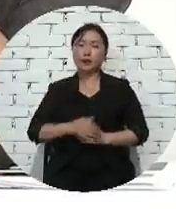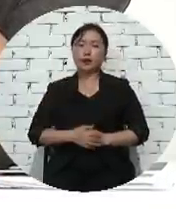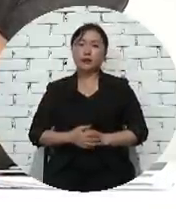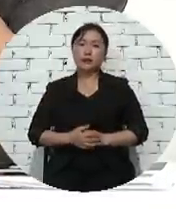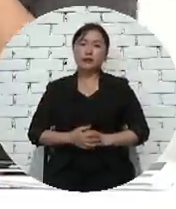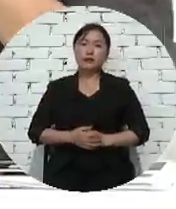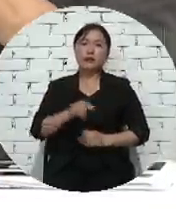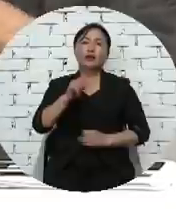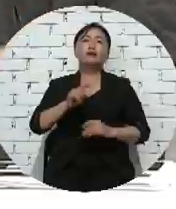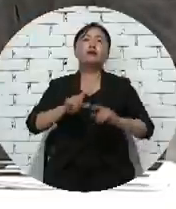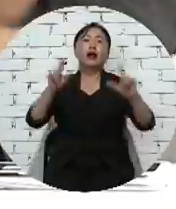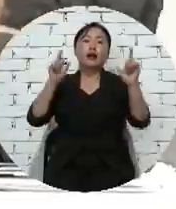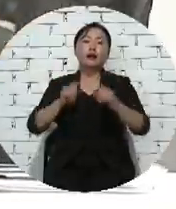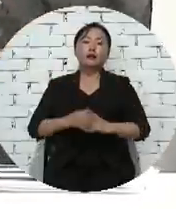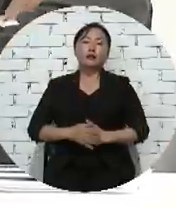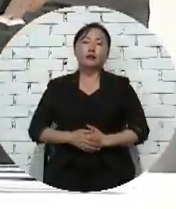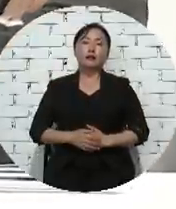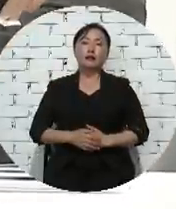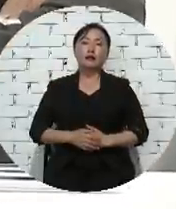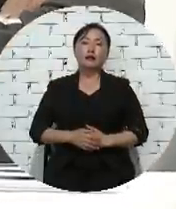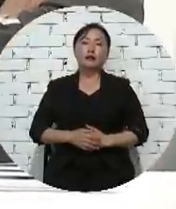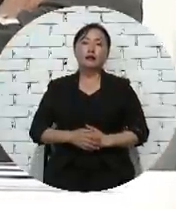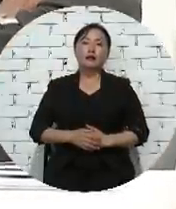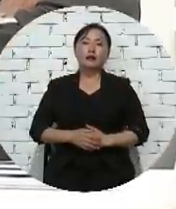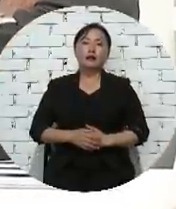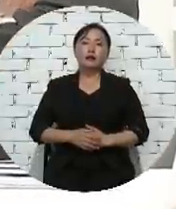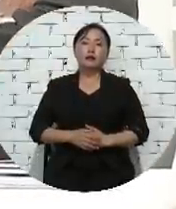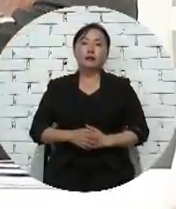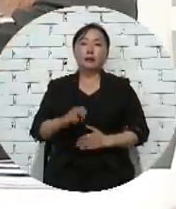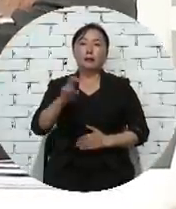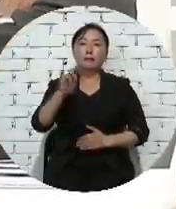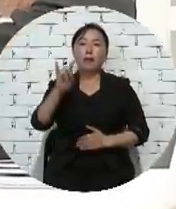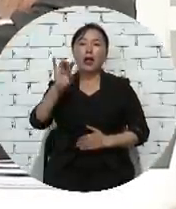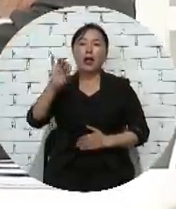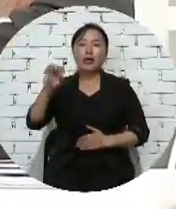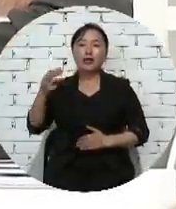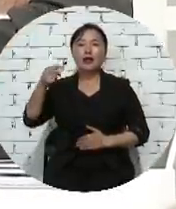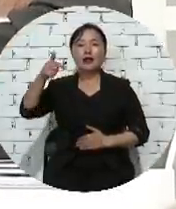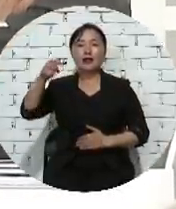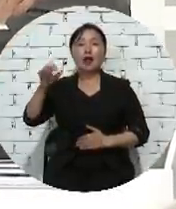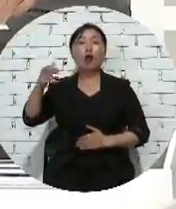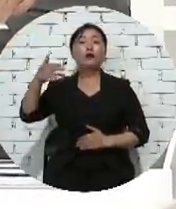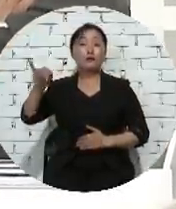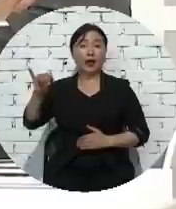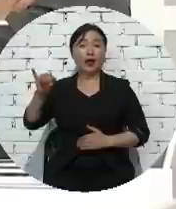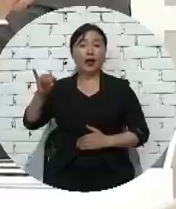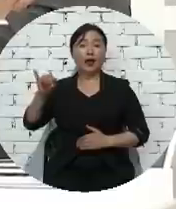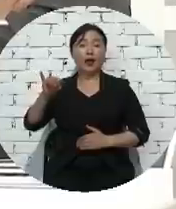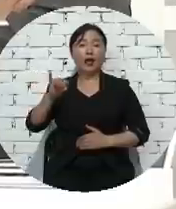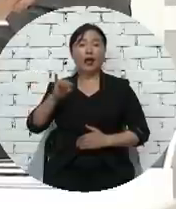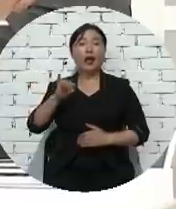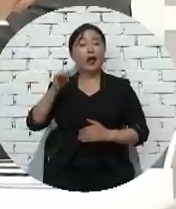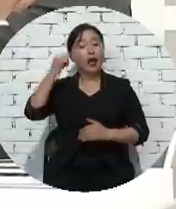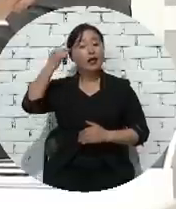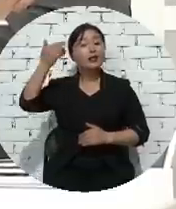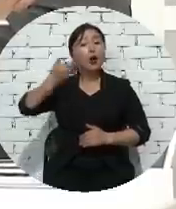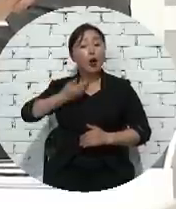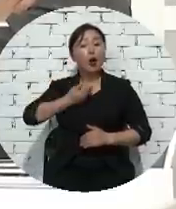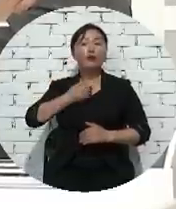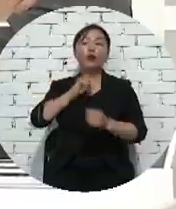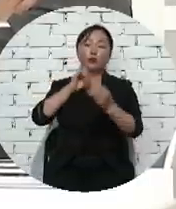그 사실은 이제 매경하고 그 인터뷰를 할 때 지면 인터뷰라서